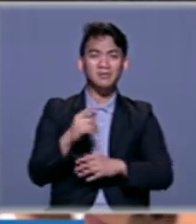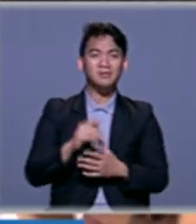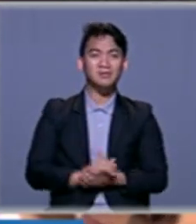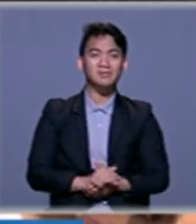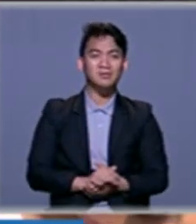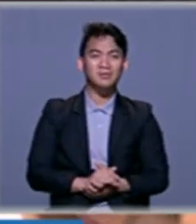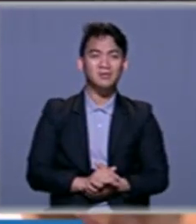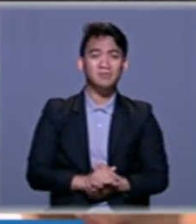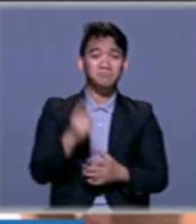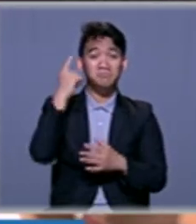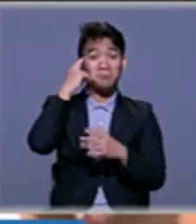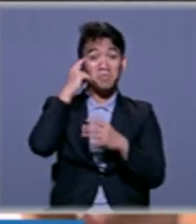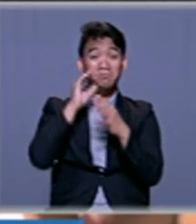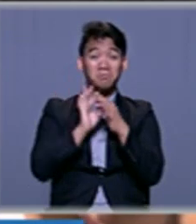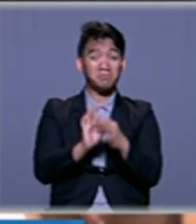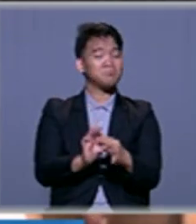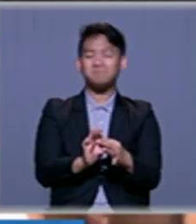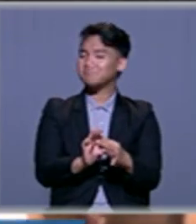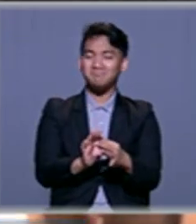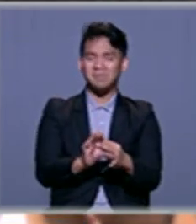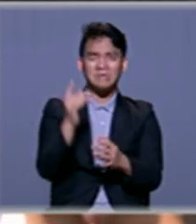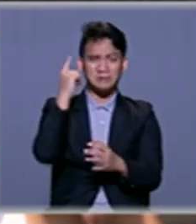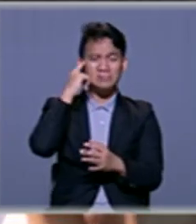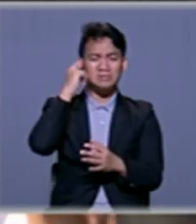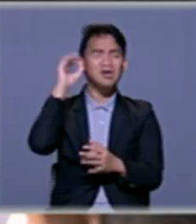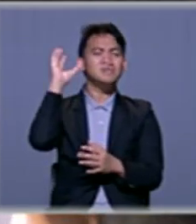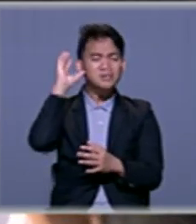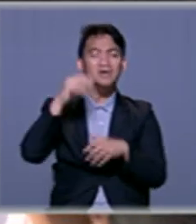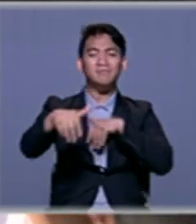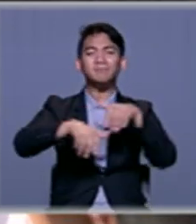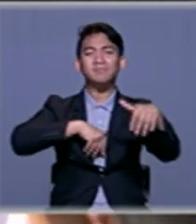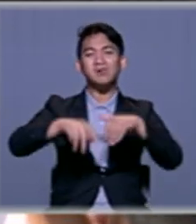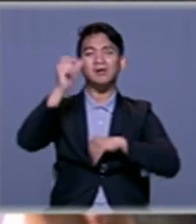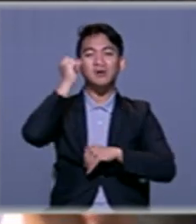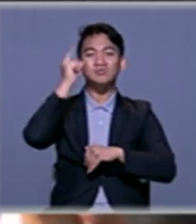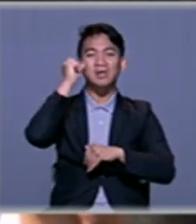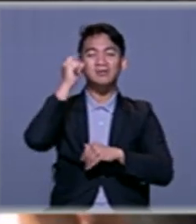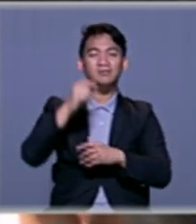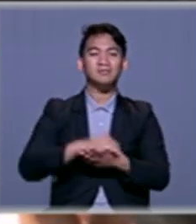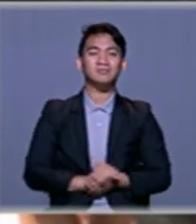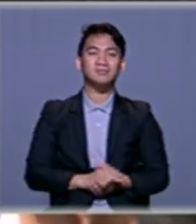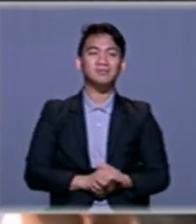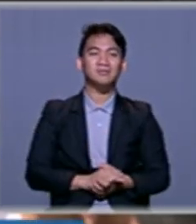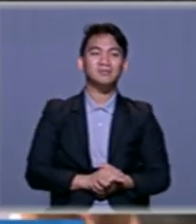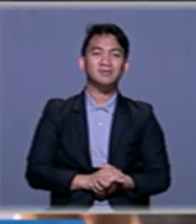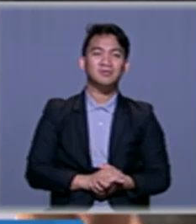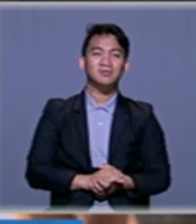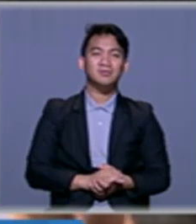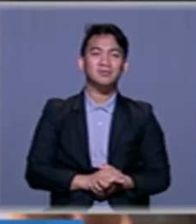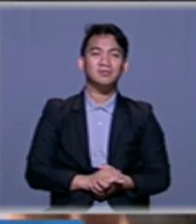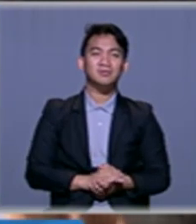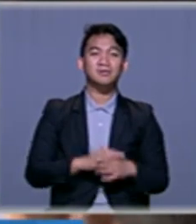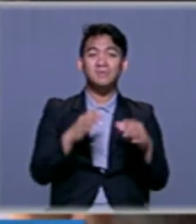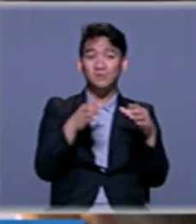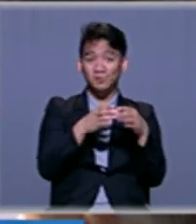ก็ไม่กังวลครับผมคิดว่าพี่น้องประชาชนเข้าใจนะครับพี่น้องประชาชนเข้าใจว่าเมื่อกระแสของพรรคอนา